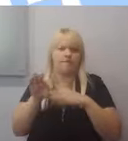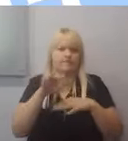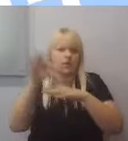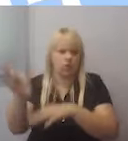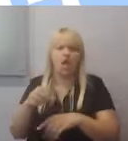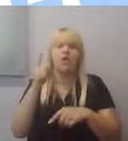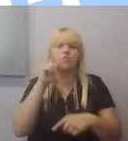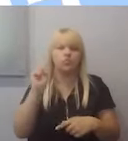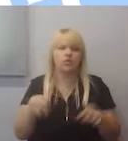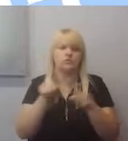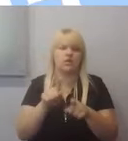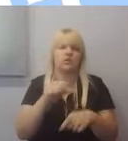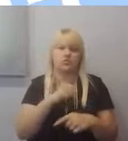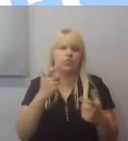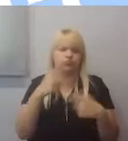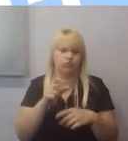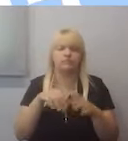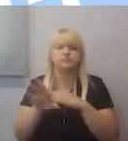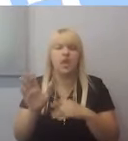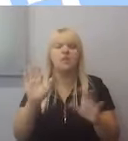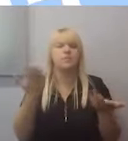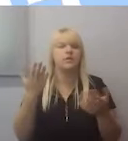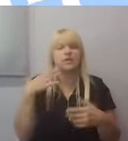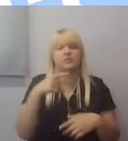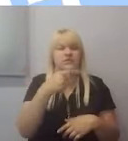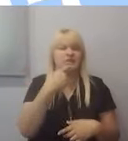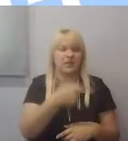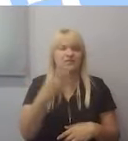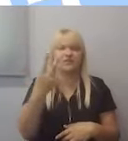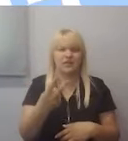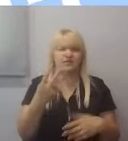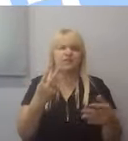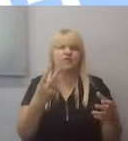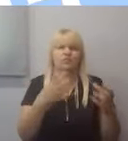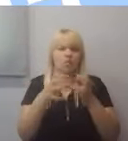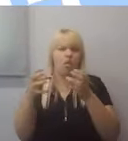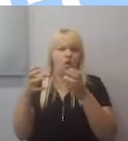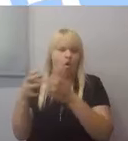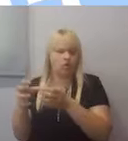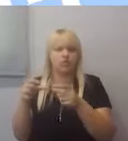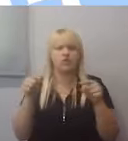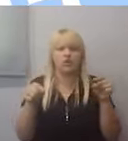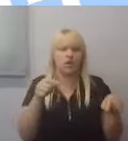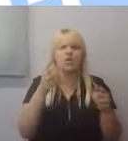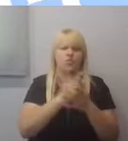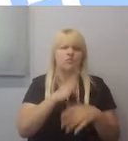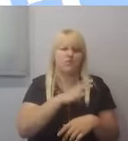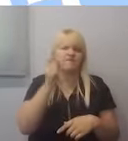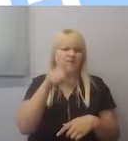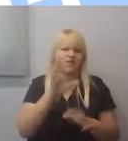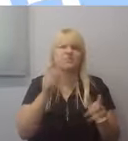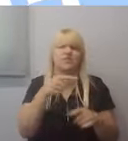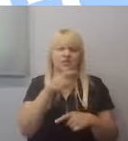plāno plašāk bet arī kāpēc es pieminēju tie ir divi čatu boti droši vien viņi viņi noteikti bija vairāk bet tas bija tā tās